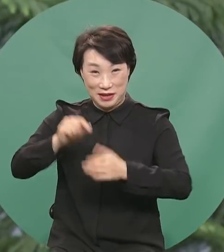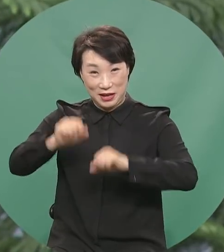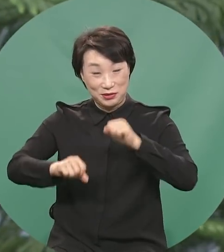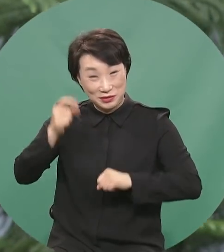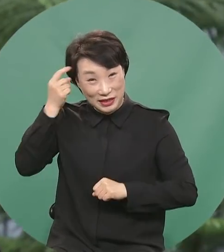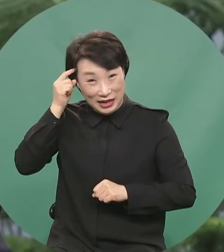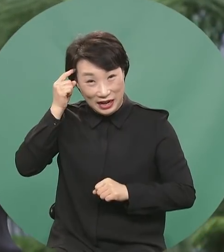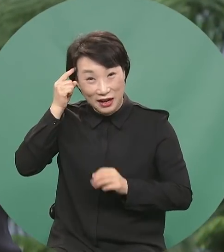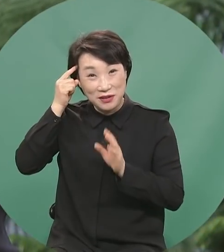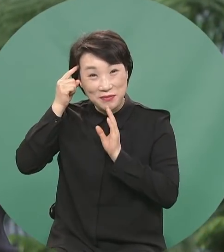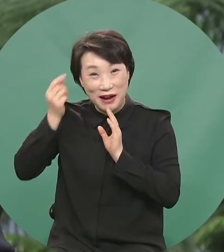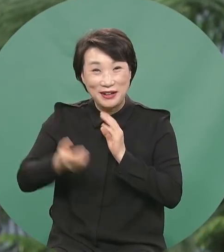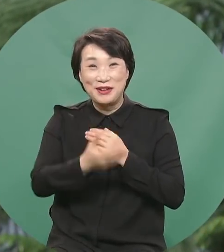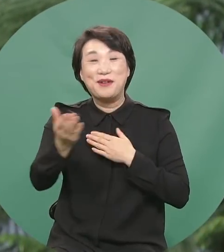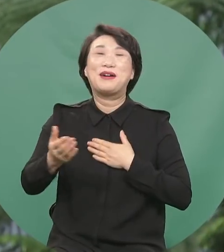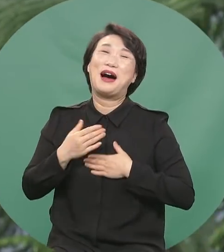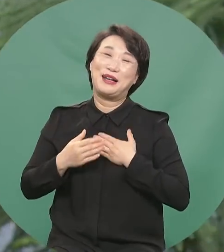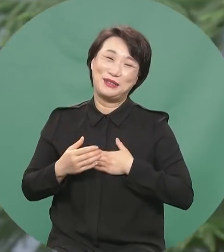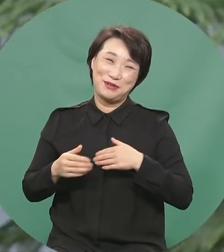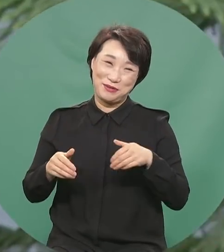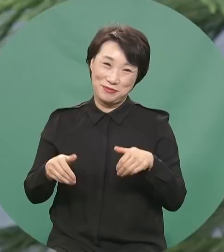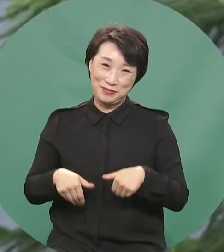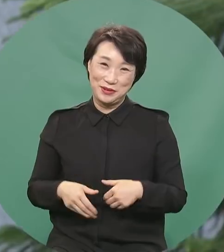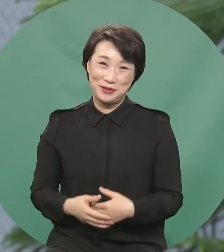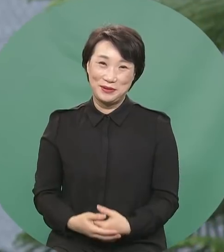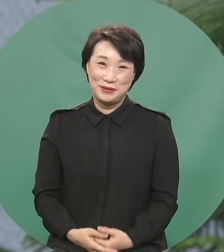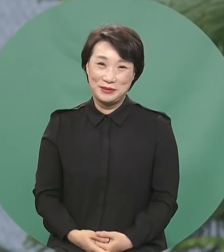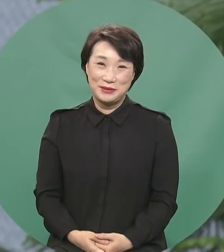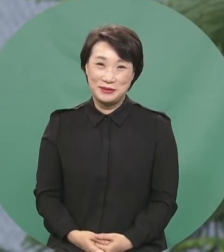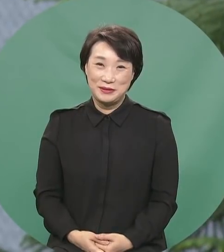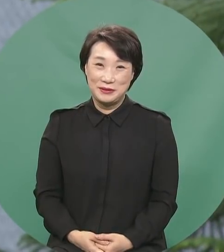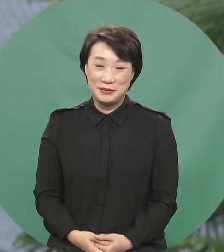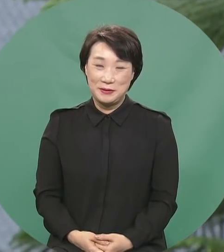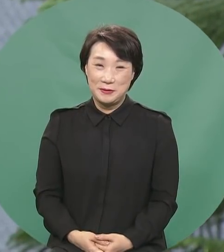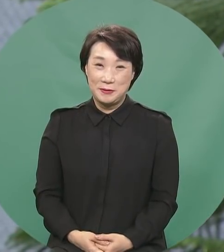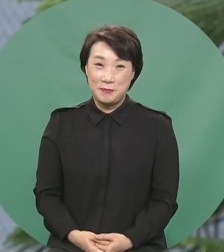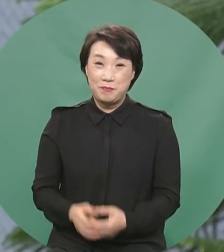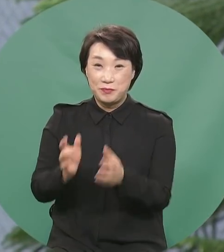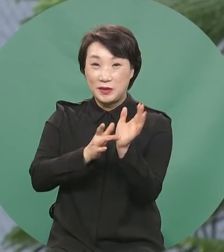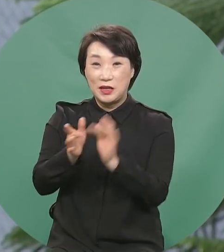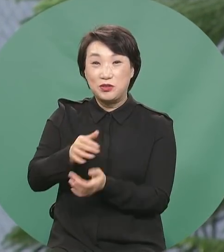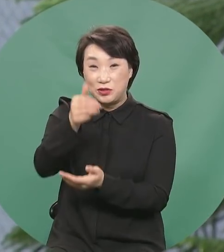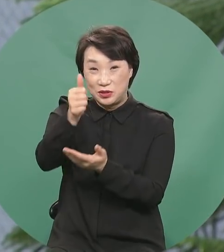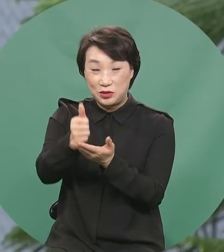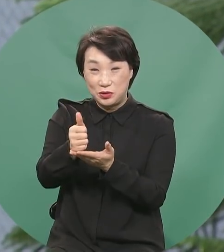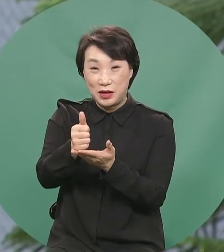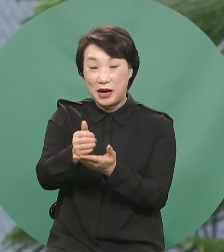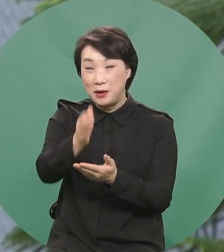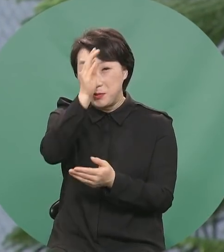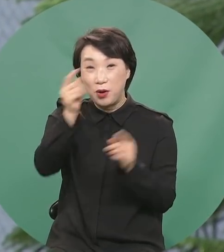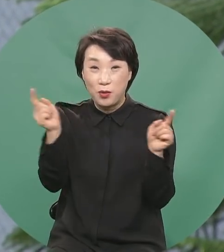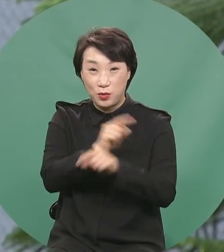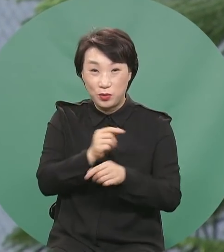사실을 잘 알아야 합니다. 예수 그리스도의 질병의